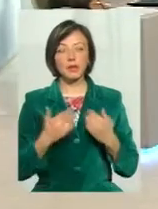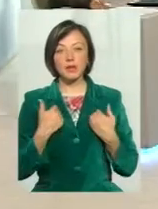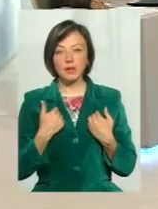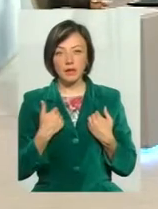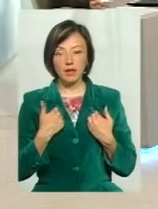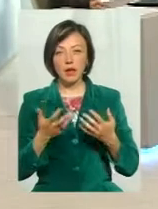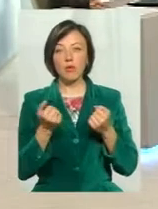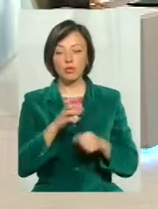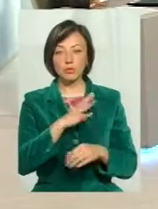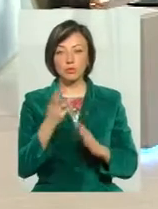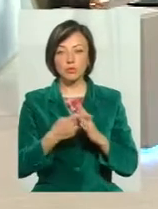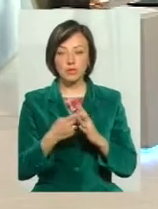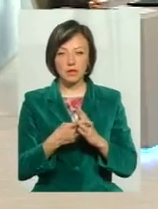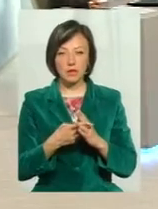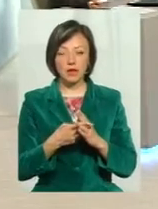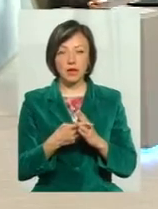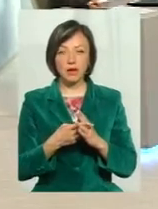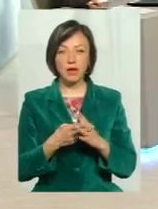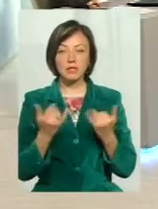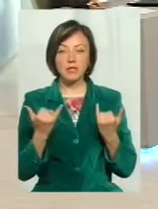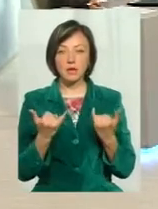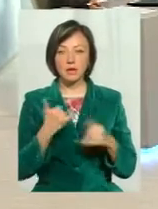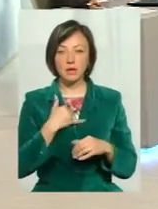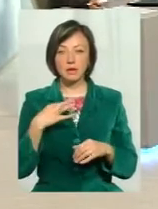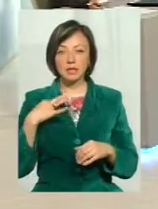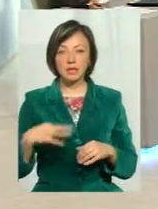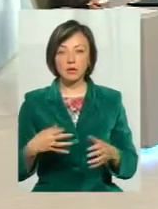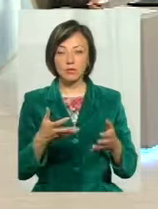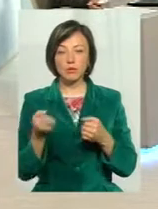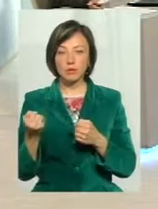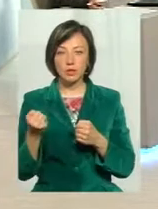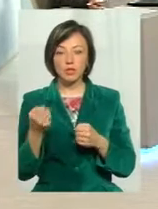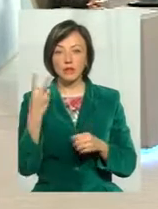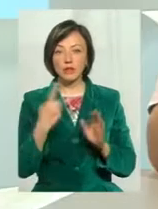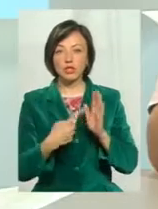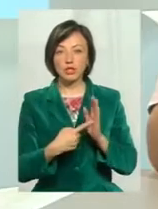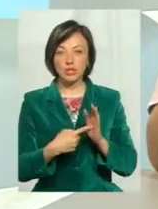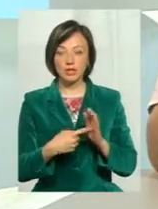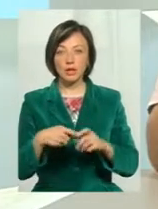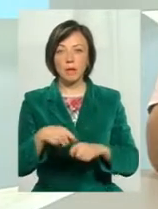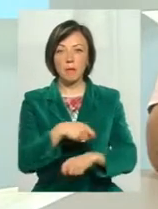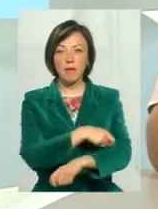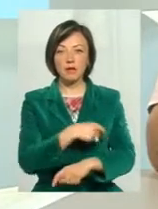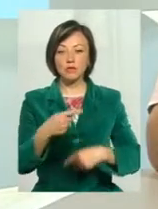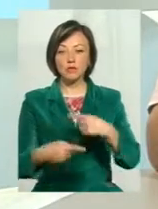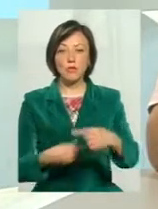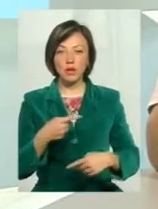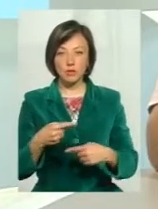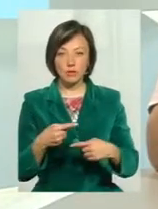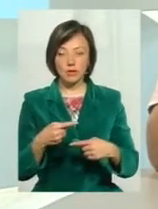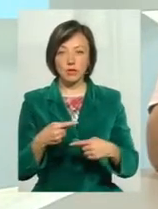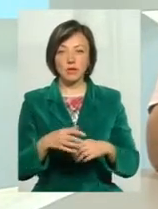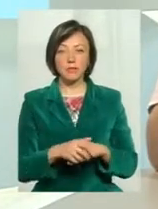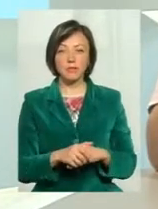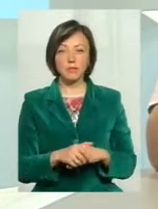отримувала субсидію, а зараз в мене син отримав 26 квадратних метрів спадщини, по заборі входить.